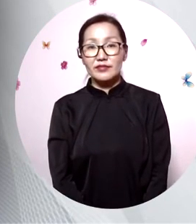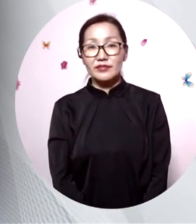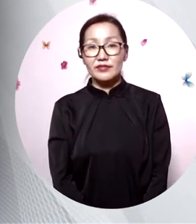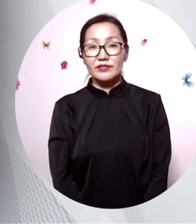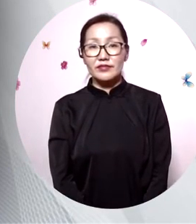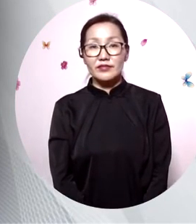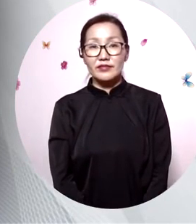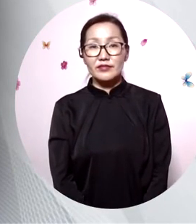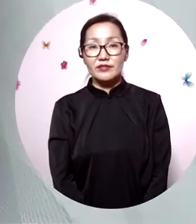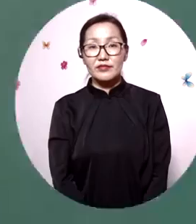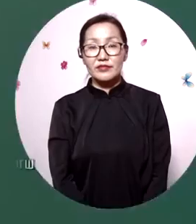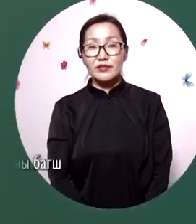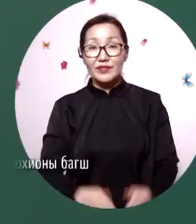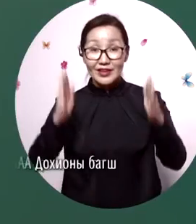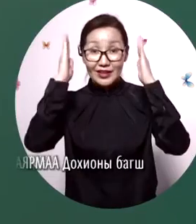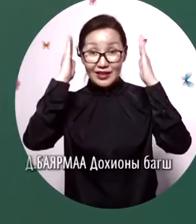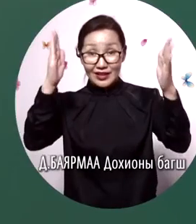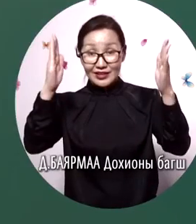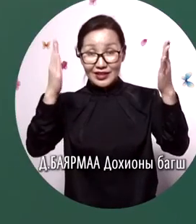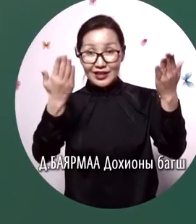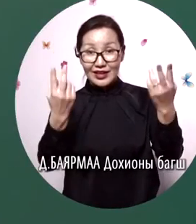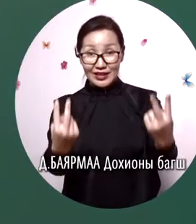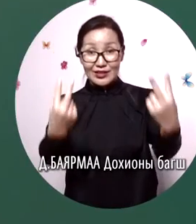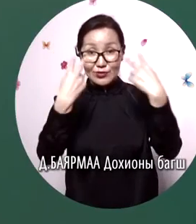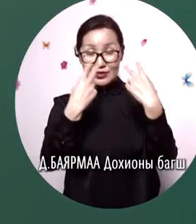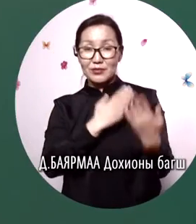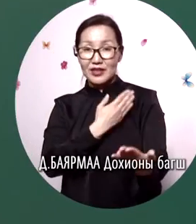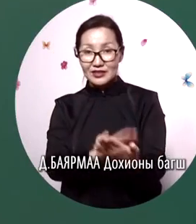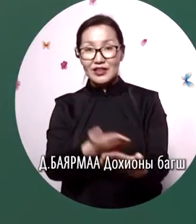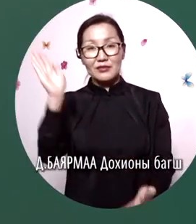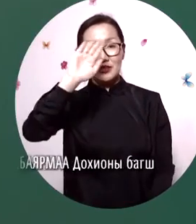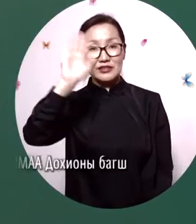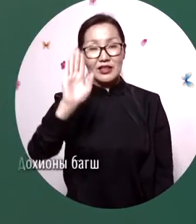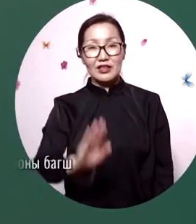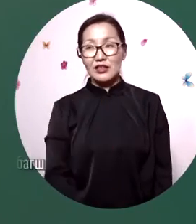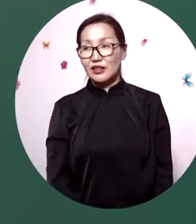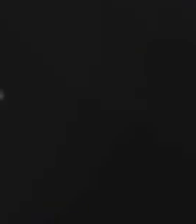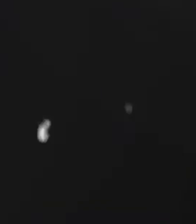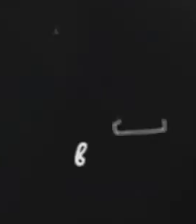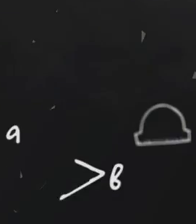Анхаарлаа хандуулсанд баярлалаа, баяртай.